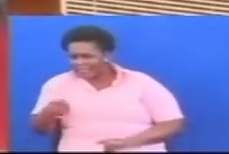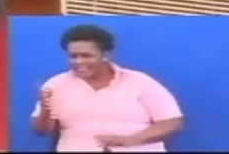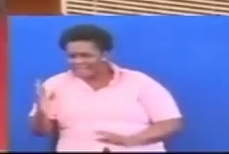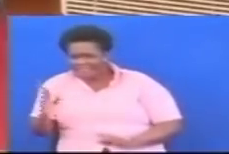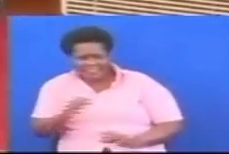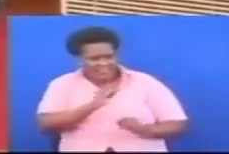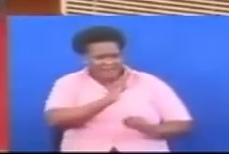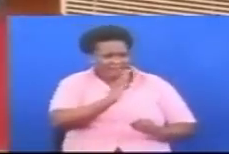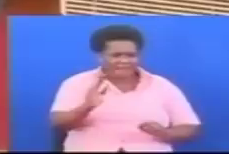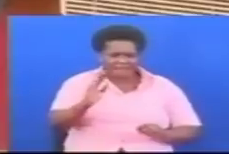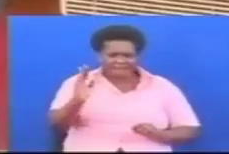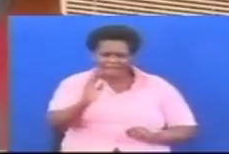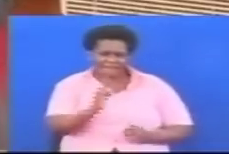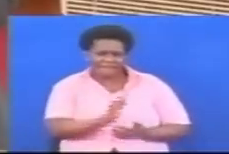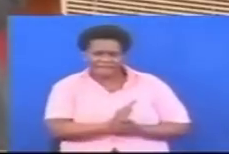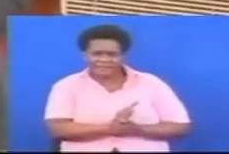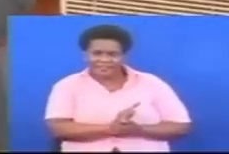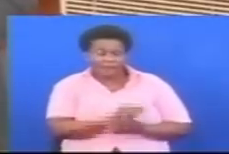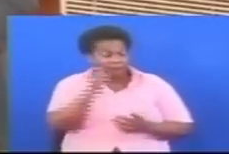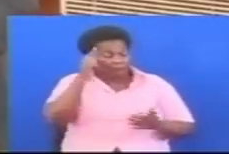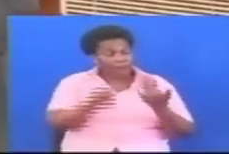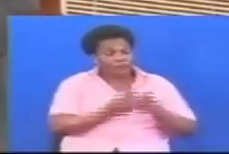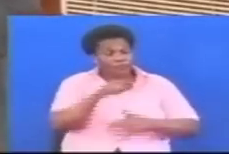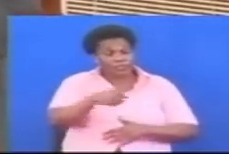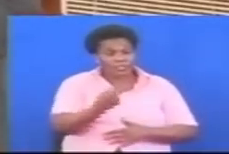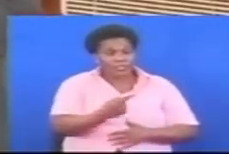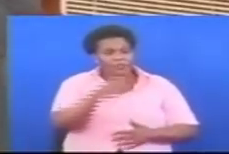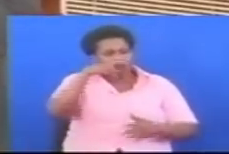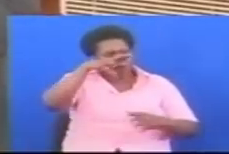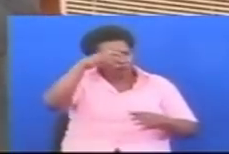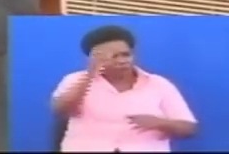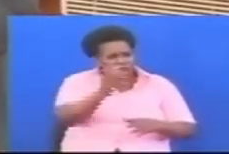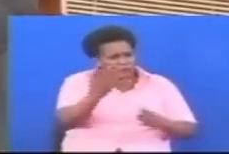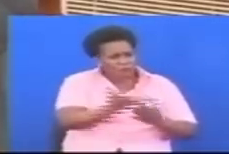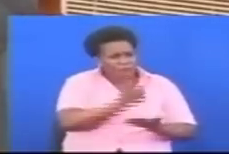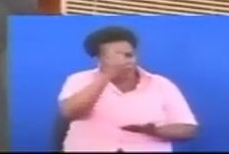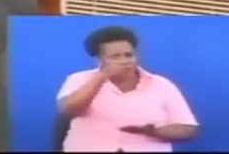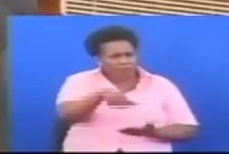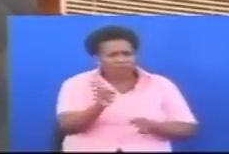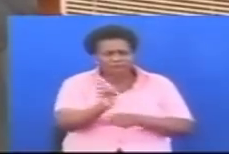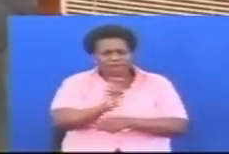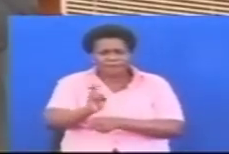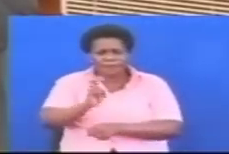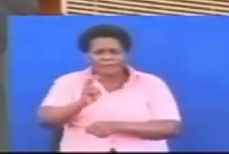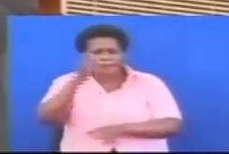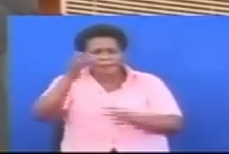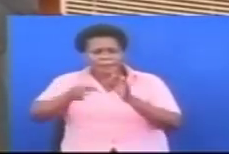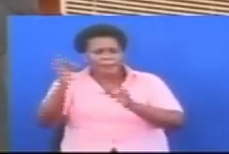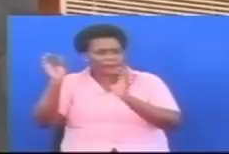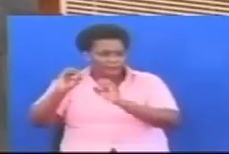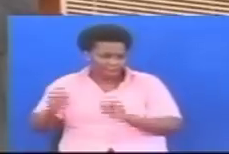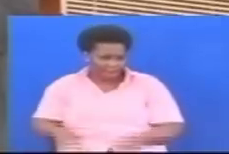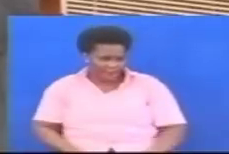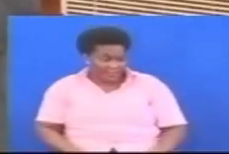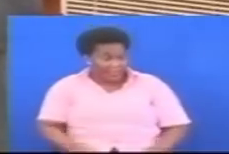kuwepo serikalini. Mheshimiwa Mwenyekiti, tatizo sio uwezo mdogo wa halmashauri, tatizo linaanzia serikali kuu ambao